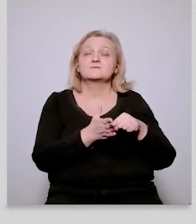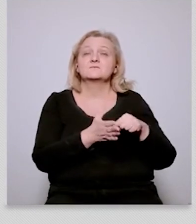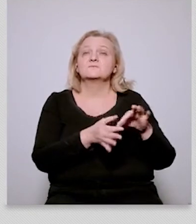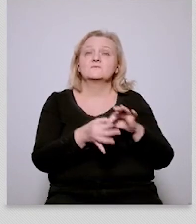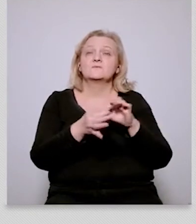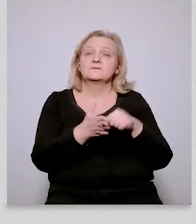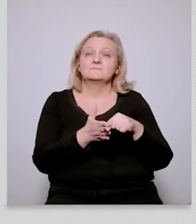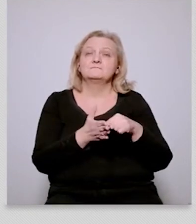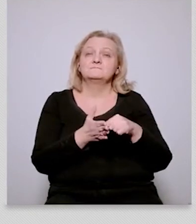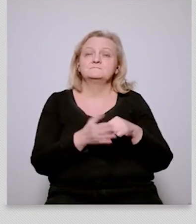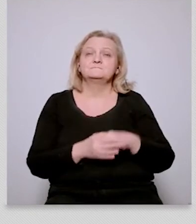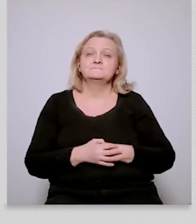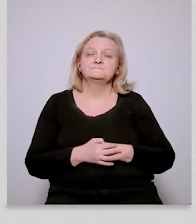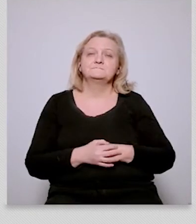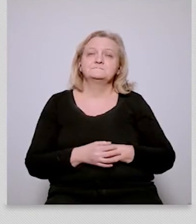potencjalnych